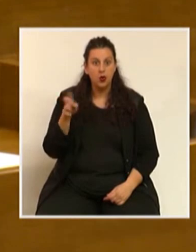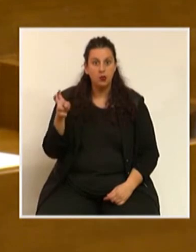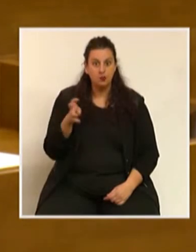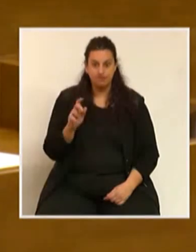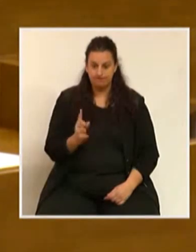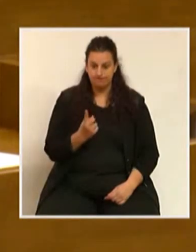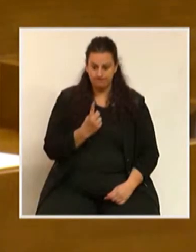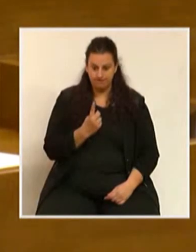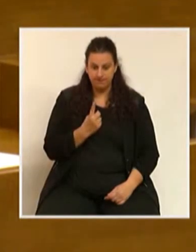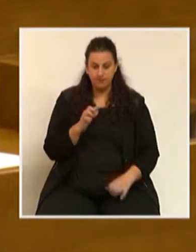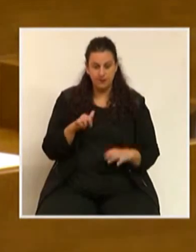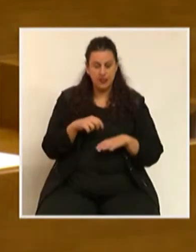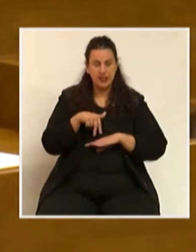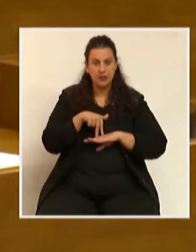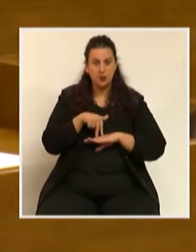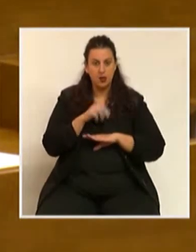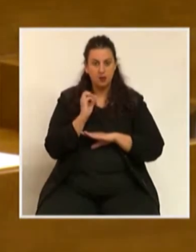dels diputats